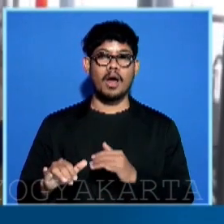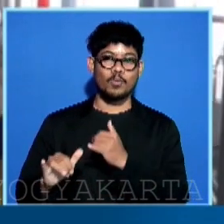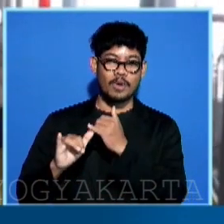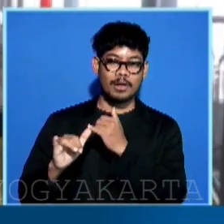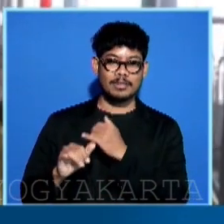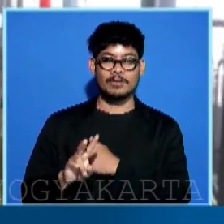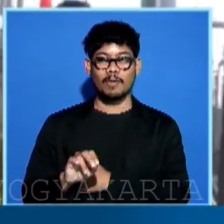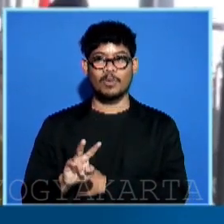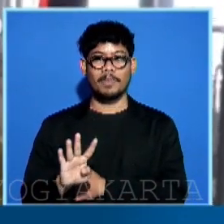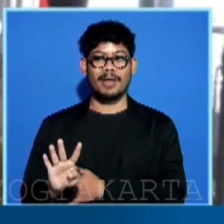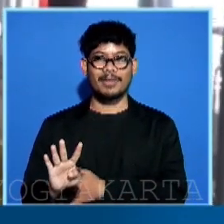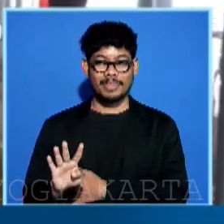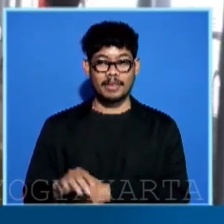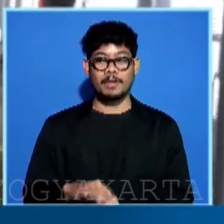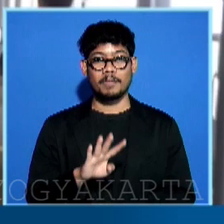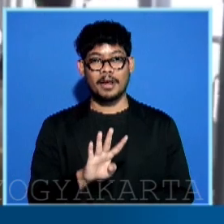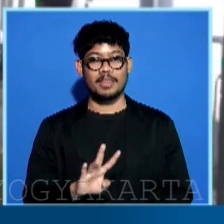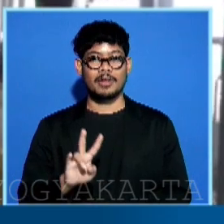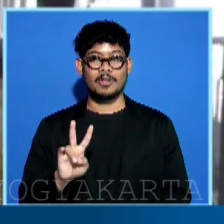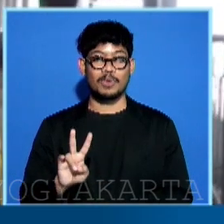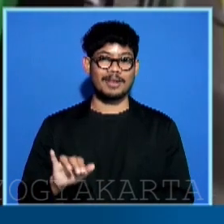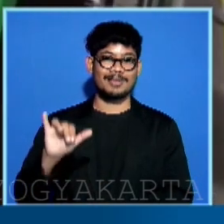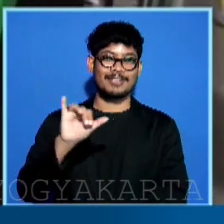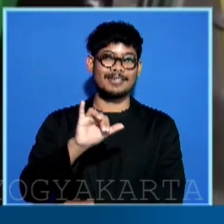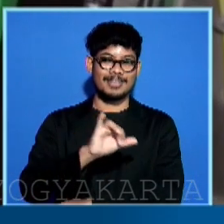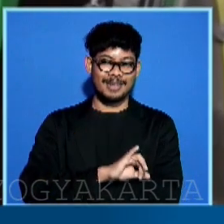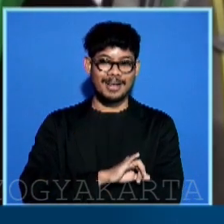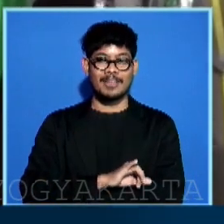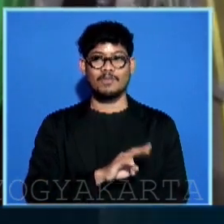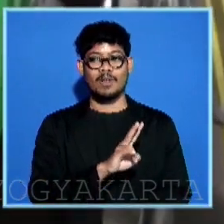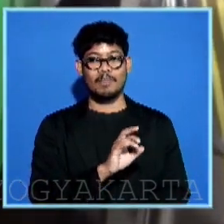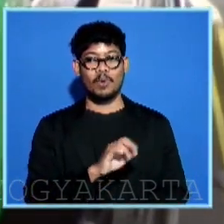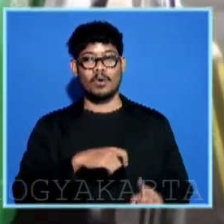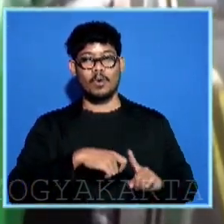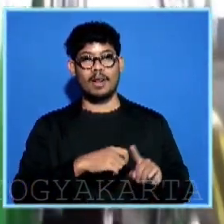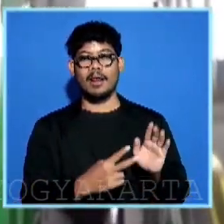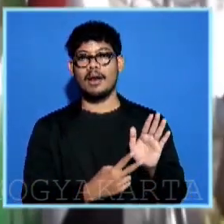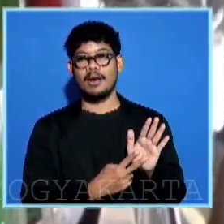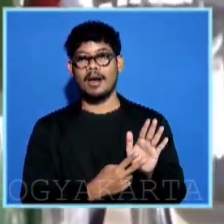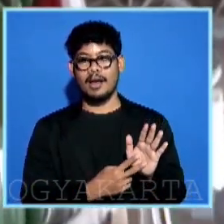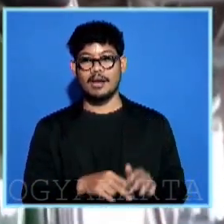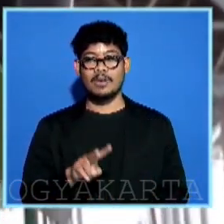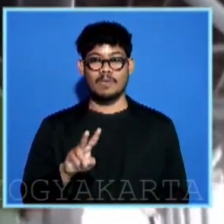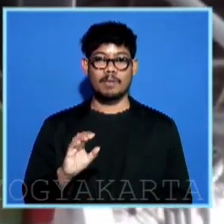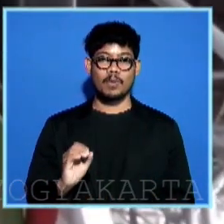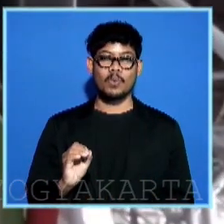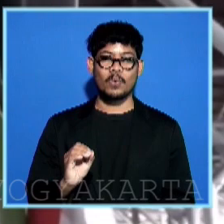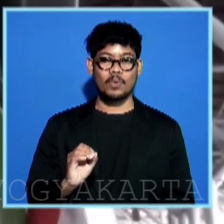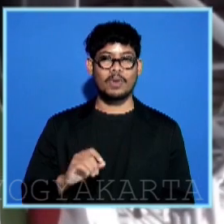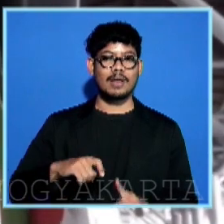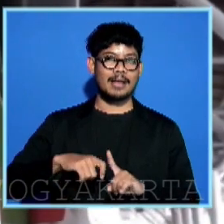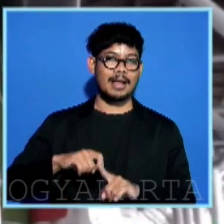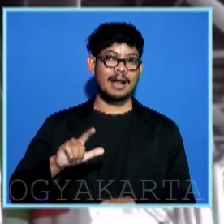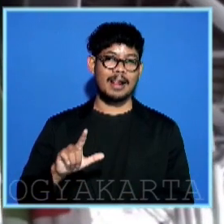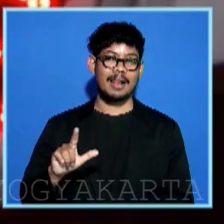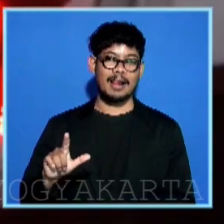menjalankan 42 kereta api Bandara yia 24 ka bandara Kuala Namu dan 20 KA Sri lelawangsa dengan